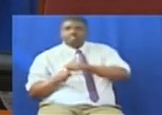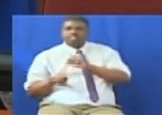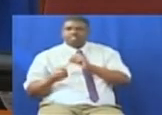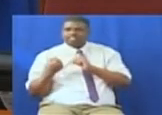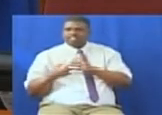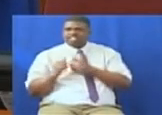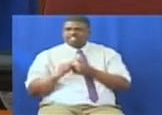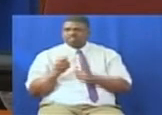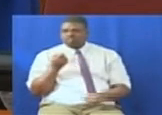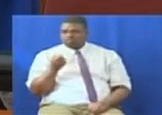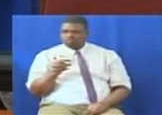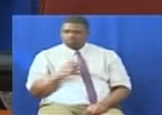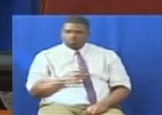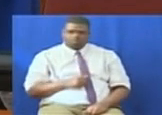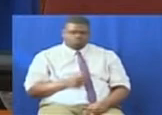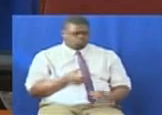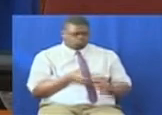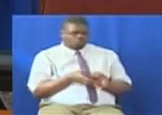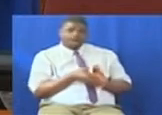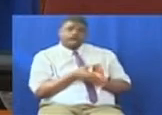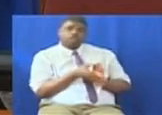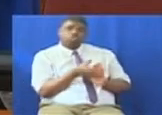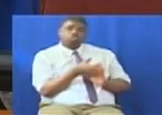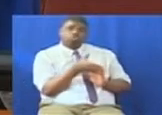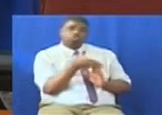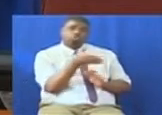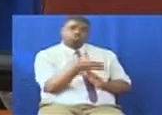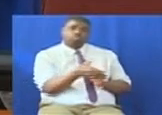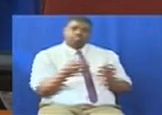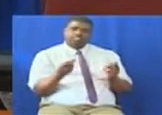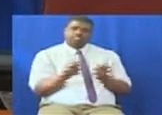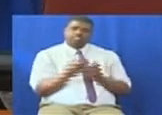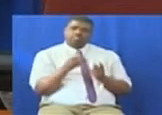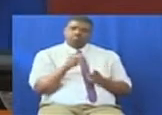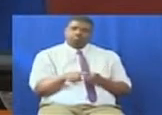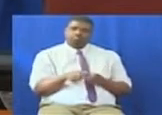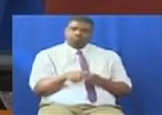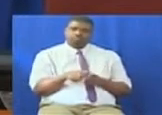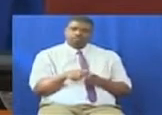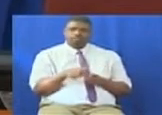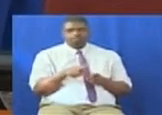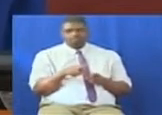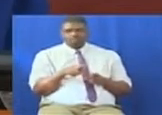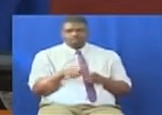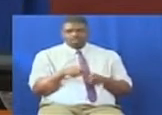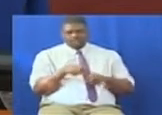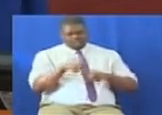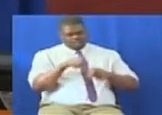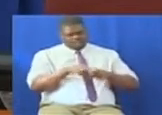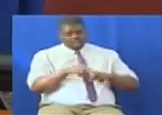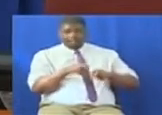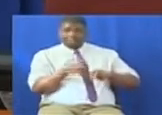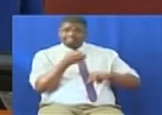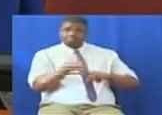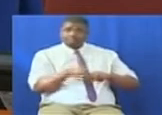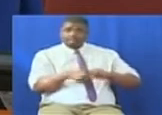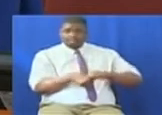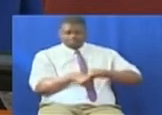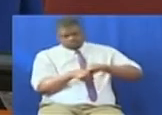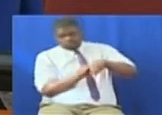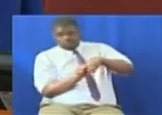tabu huku mwanzo. Ni kama mtu ambaye hata unaweza kukanyaga vibaya hivi alafu ule mshipa wa nyuma